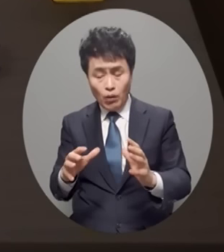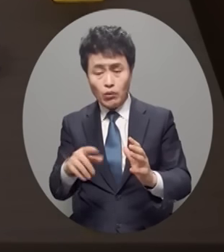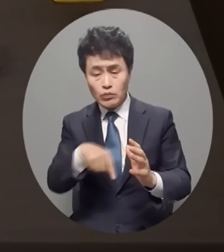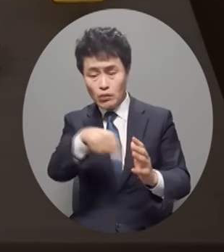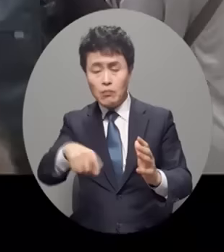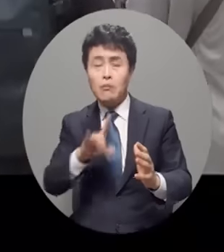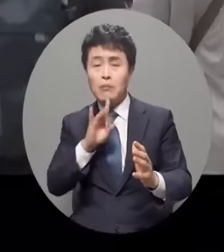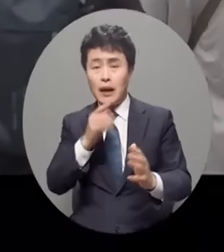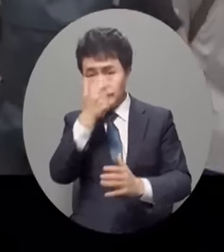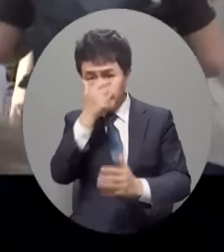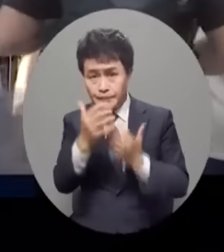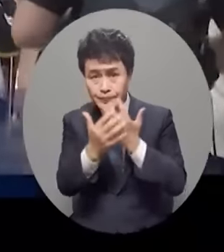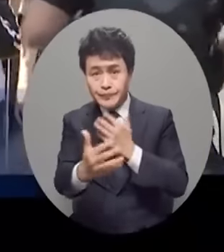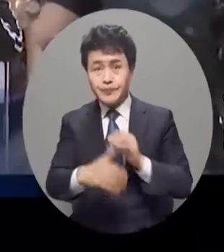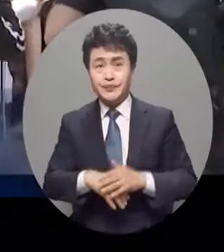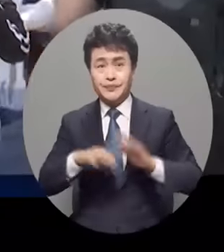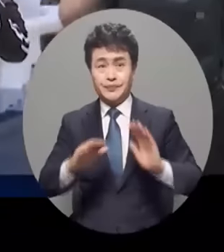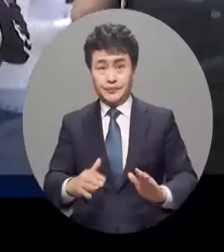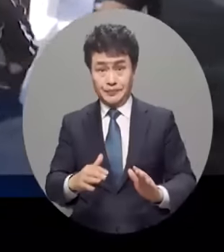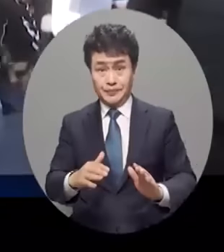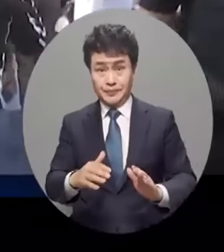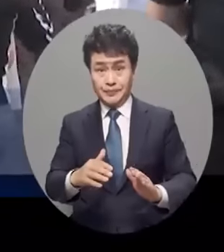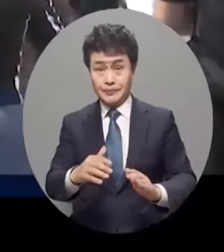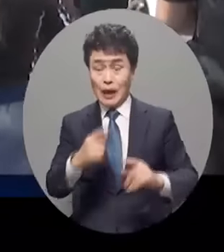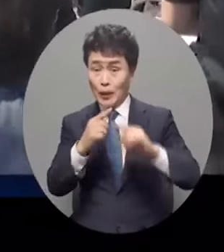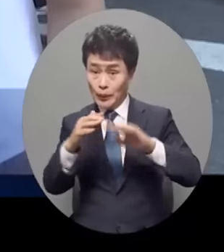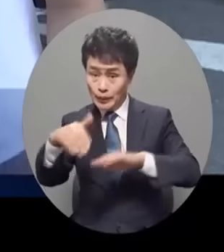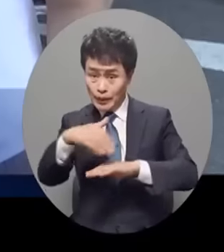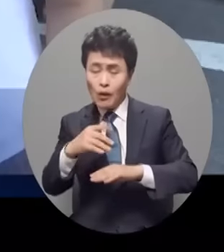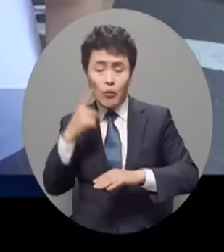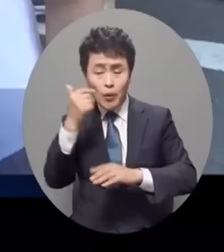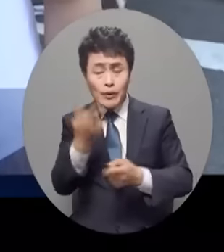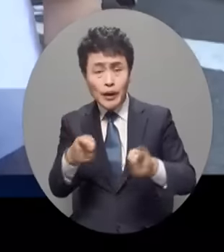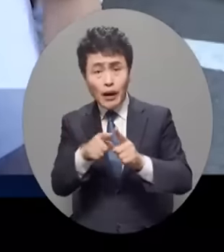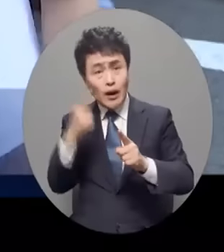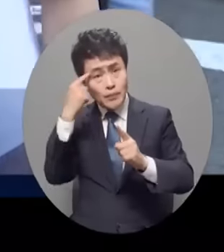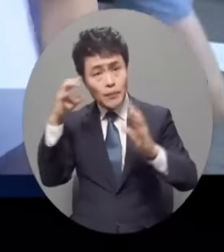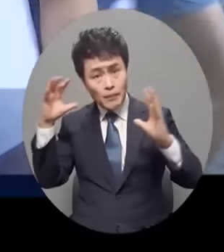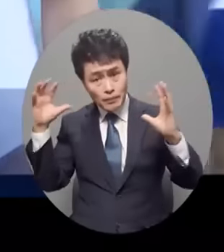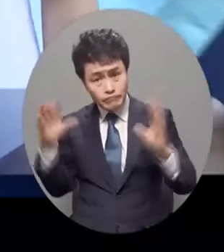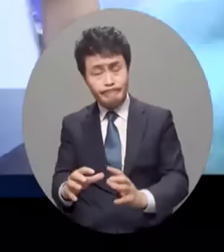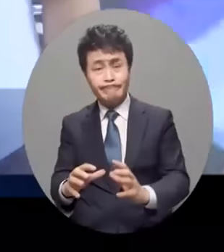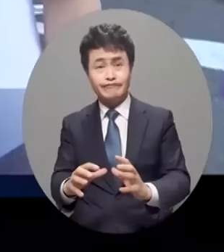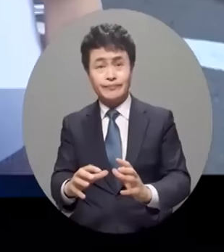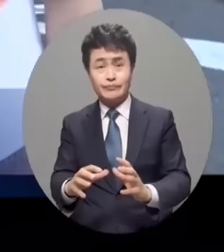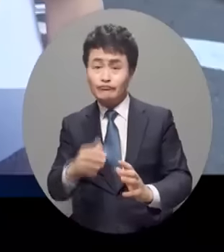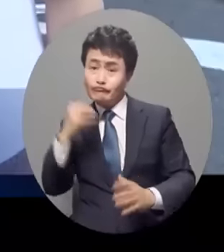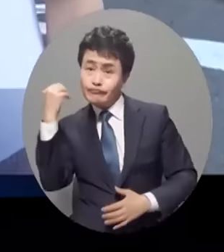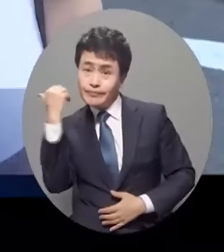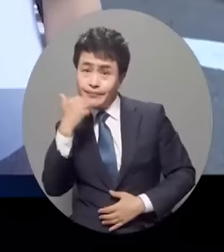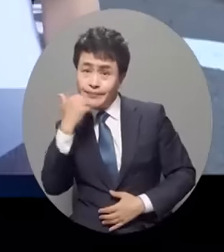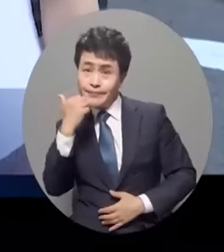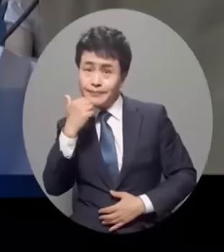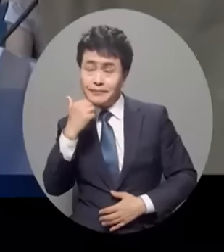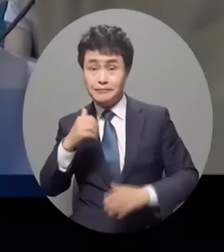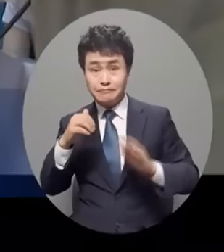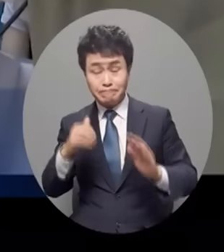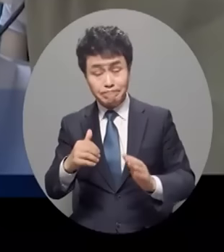있습니다. 우리 교인들은 목사님과 함께 뜻을 하고 있어서 누구든 환대해야